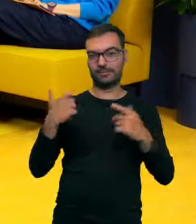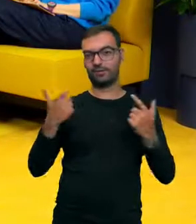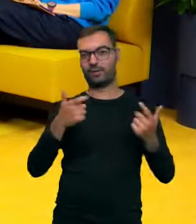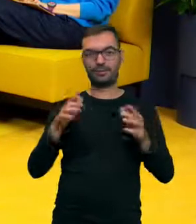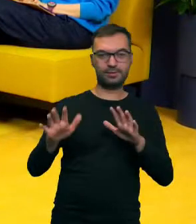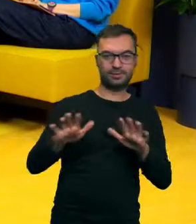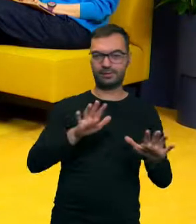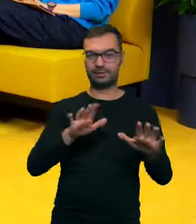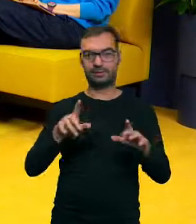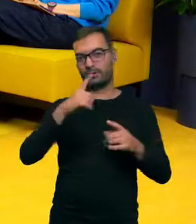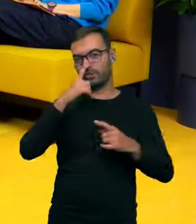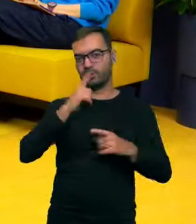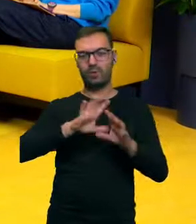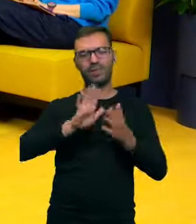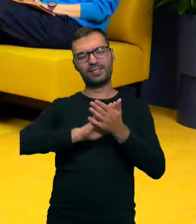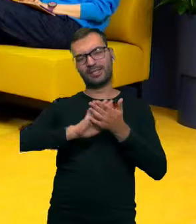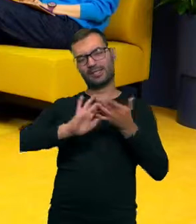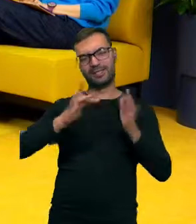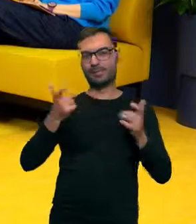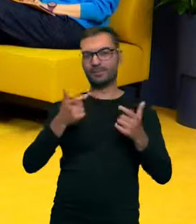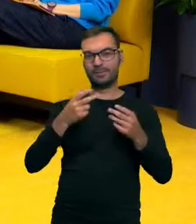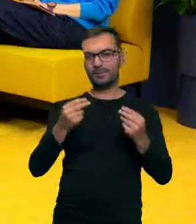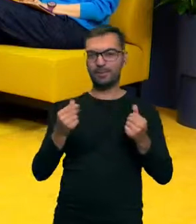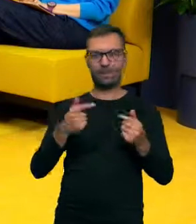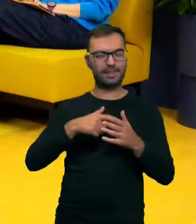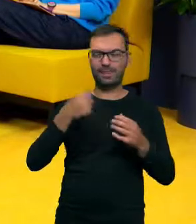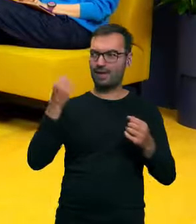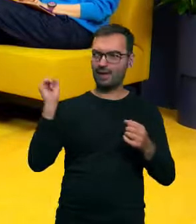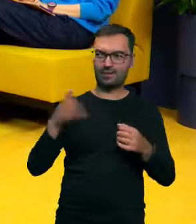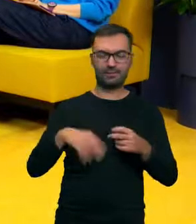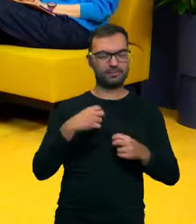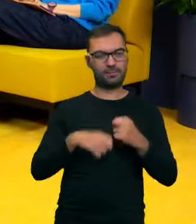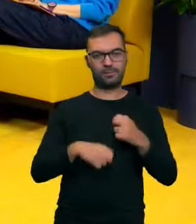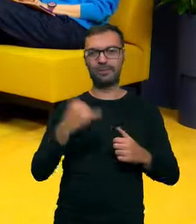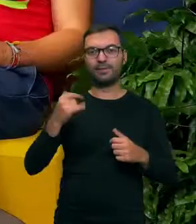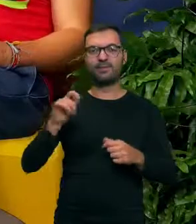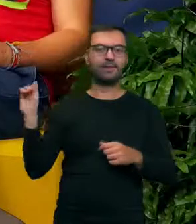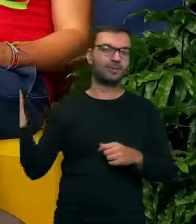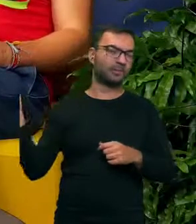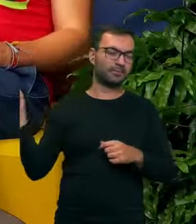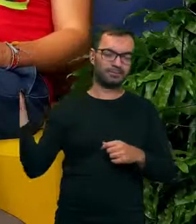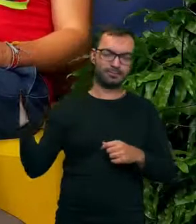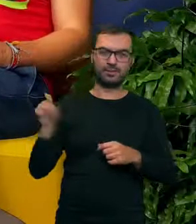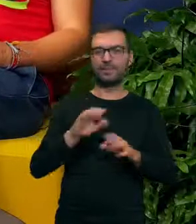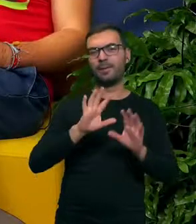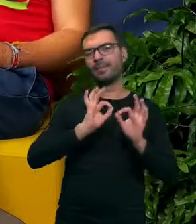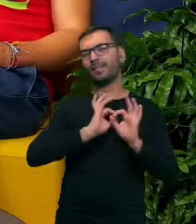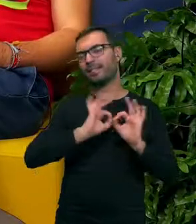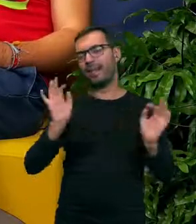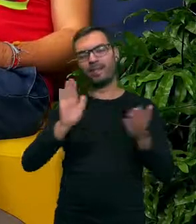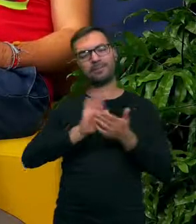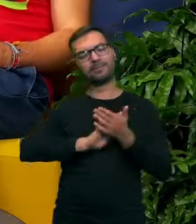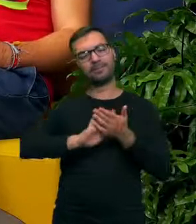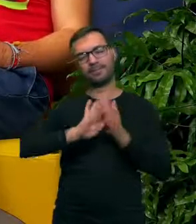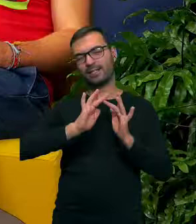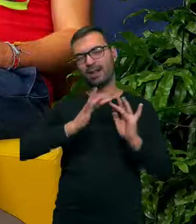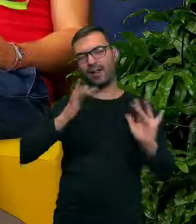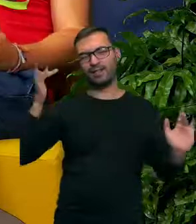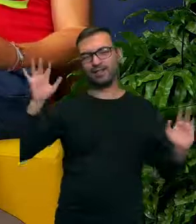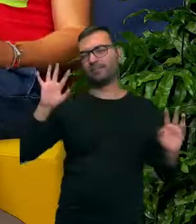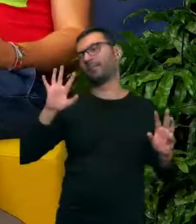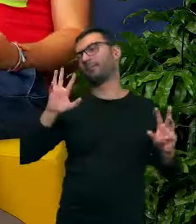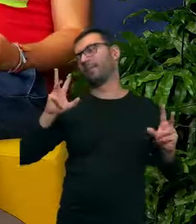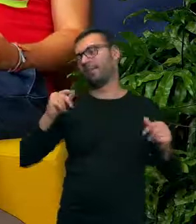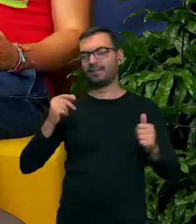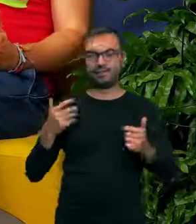tak, żeby nie były takie super wypucowane, to jest chyba największa trudność, bo zawsze przyjeżdżają możliwie najlepiej wymyte, wypastowane, no i to widać